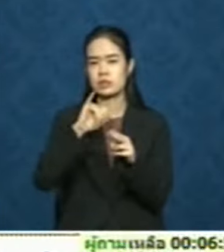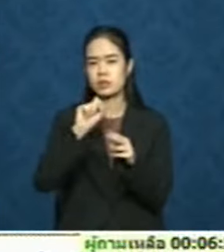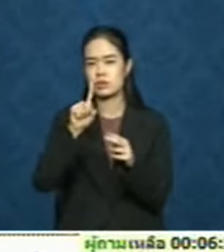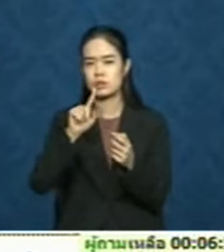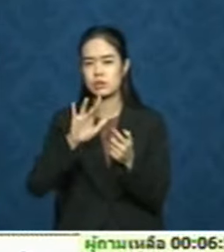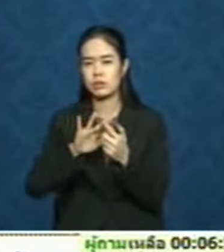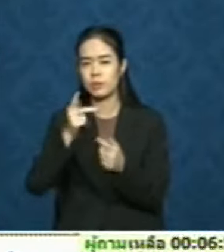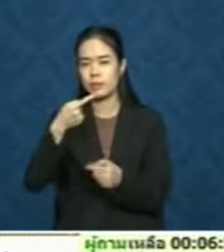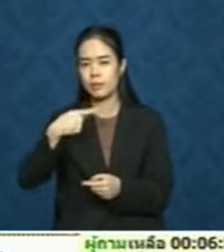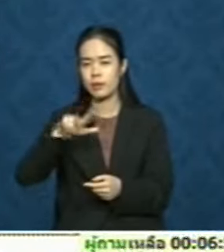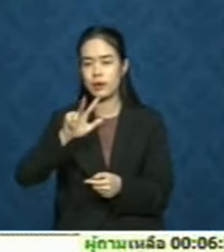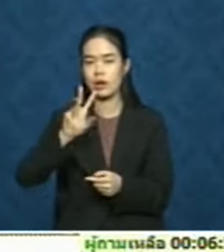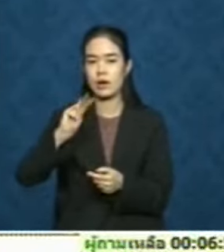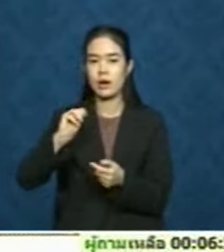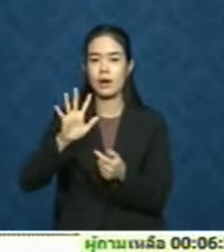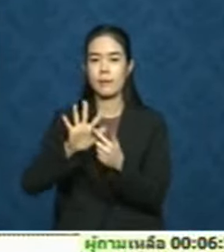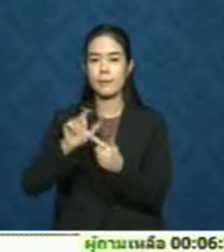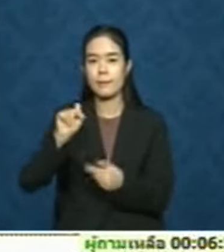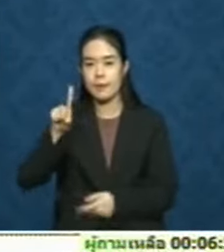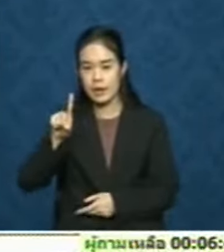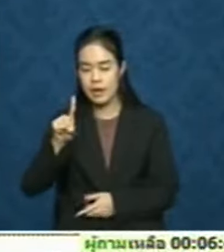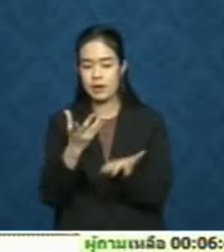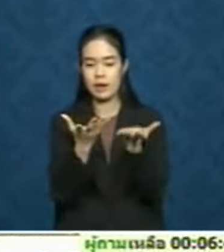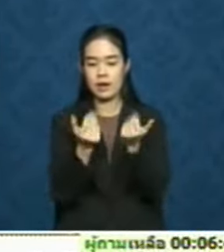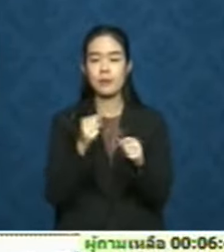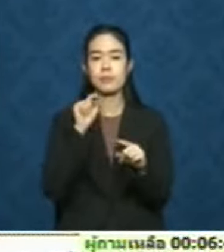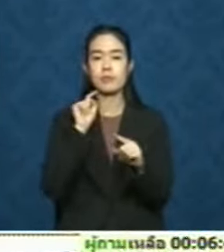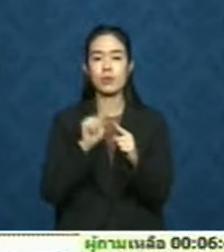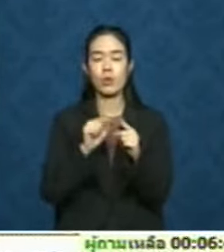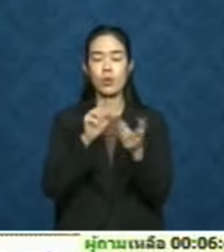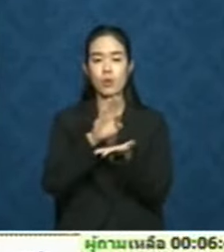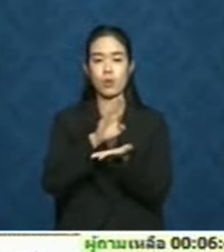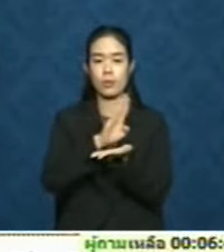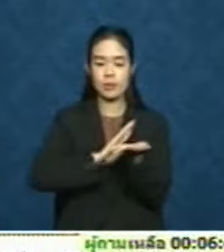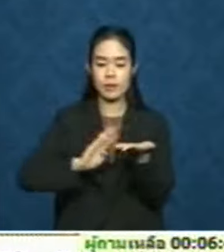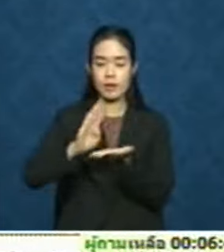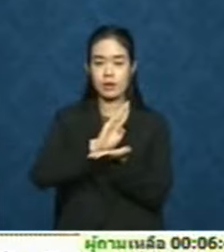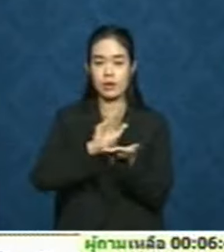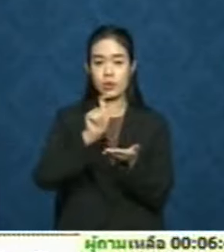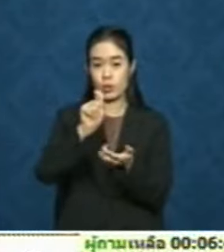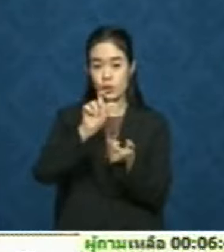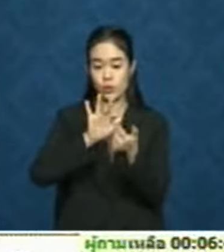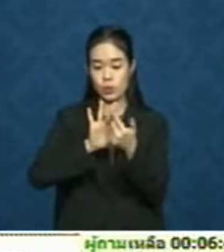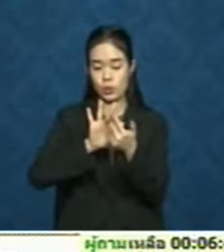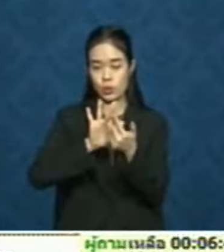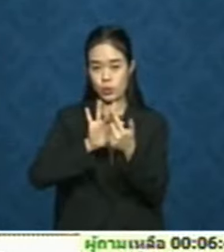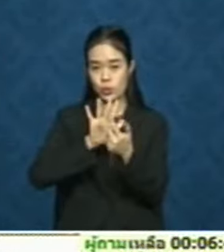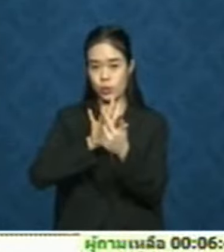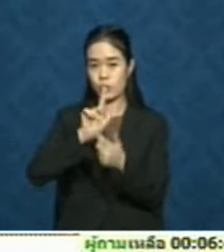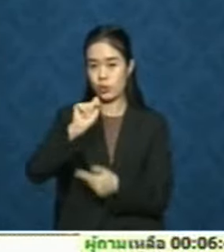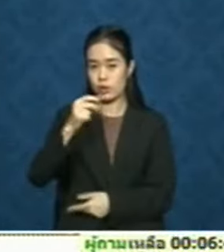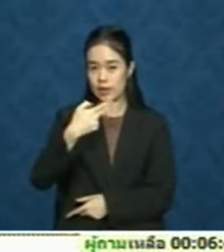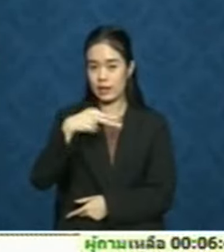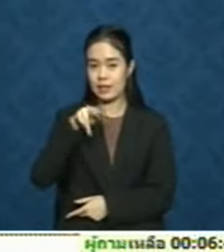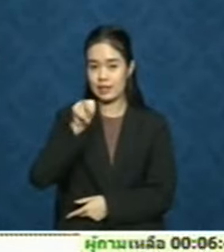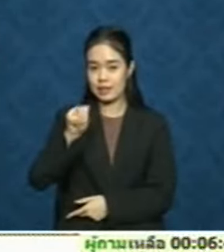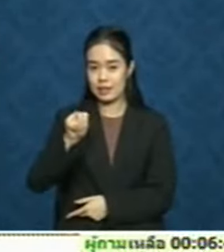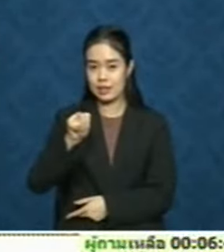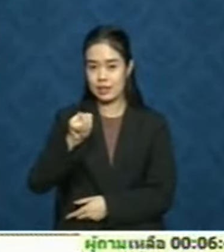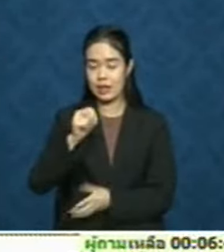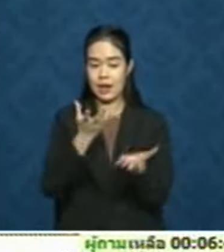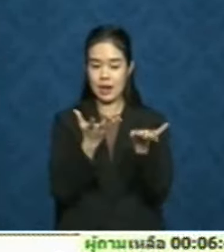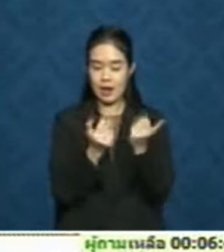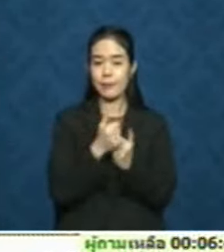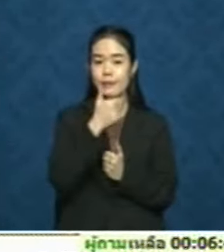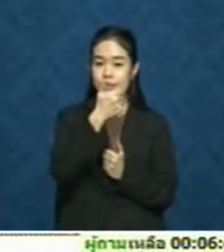นักศึกษาปีหนึ่งได้แต่มีข้อแม้ว่าต้องส่งนักศึกษาที่รับนี้ไปเรียนในที่อื่นเ